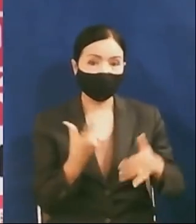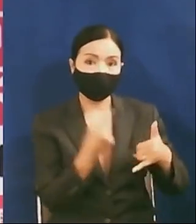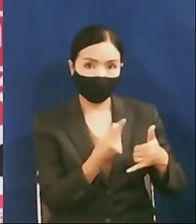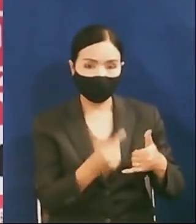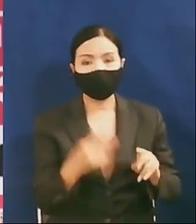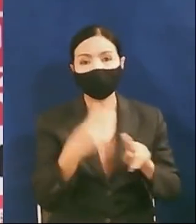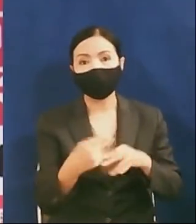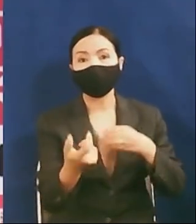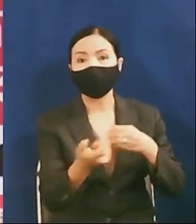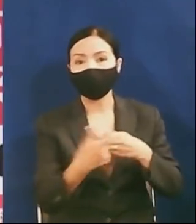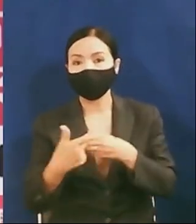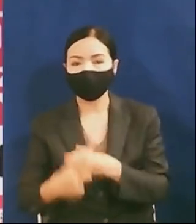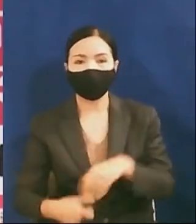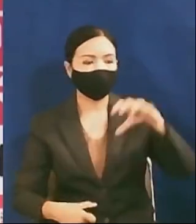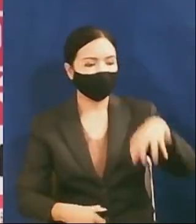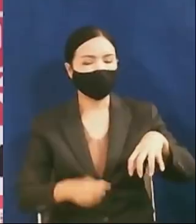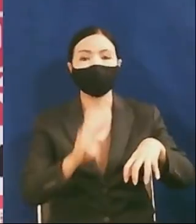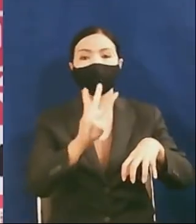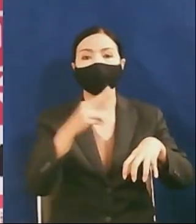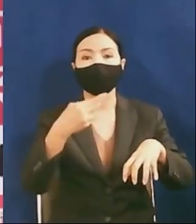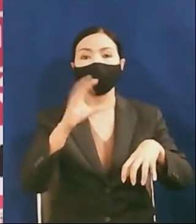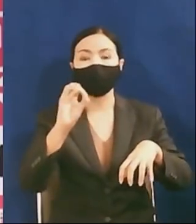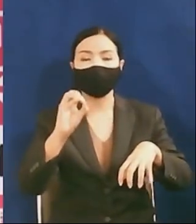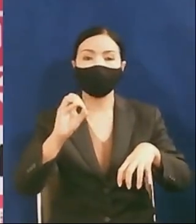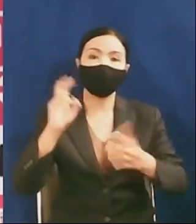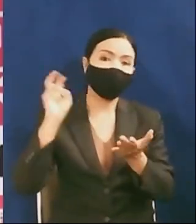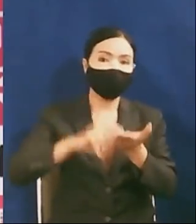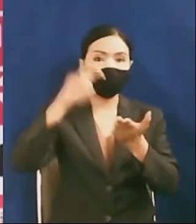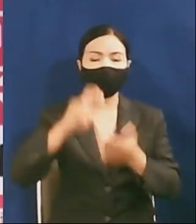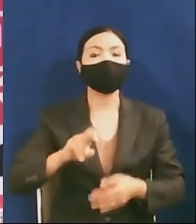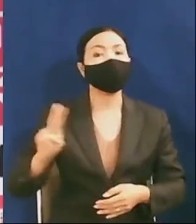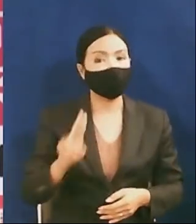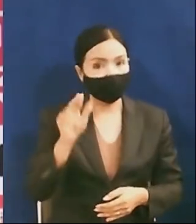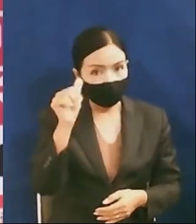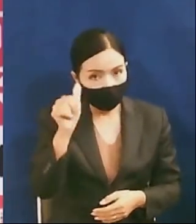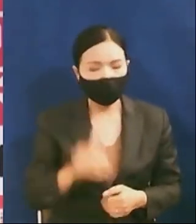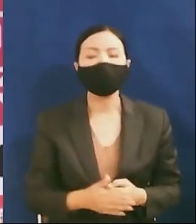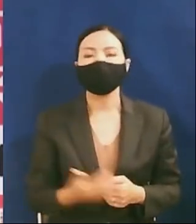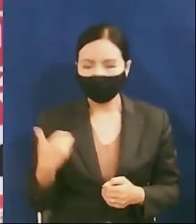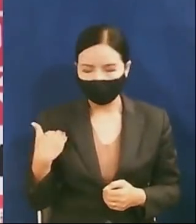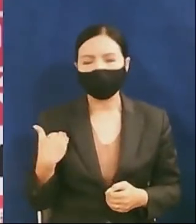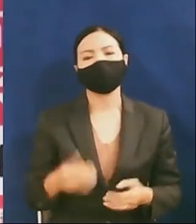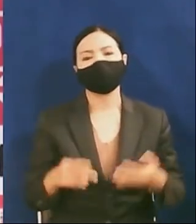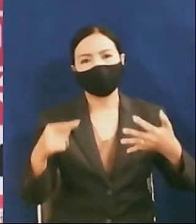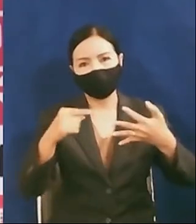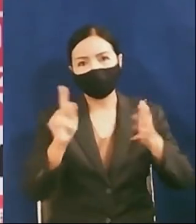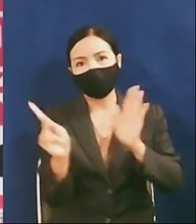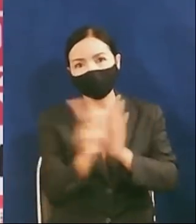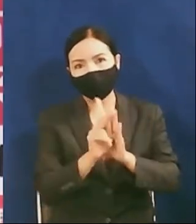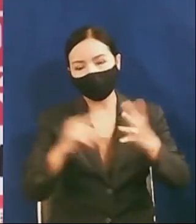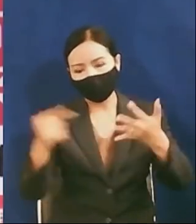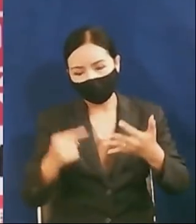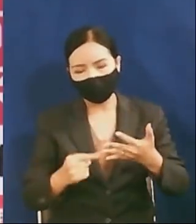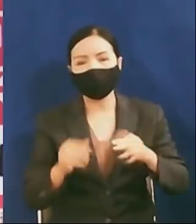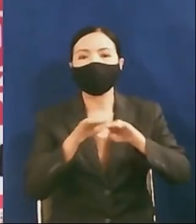วที่องค์การอนามัยโลกนะครับให้การรับรองให้ใช้งานได้เนี่ยนะครับก็จะผ่านเกณฑ์มาตรฐานวัตถุประสงค์